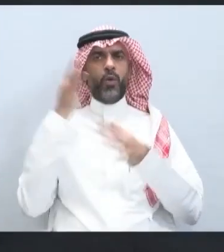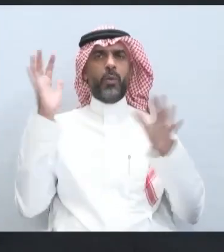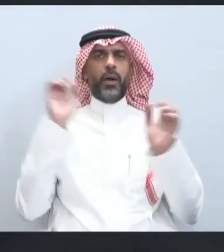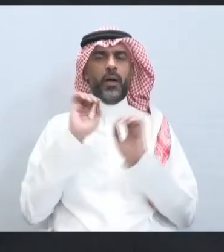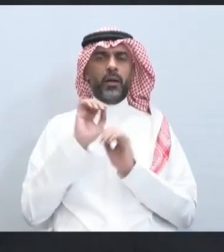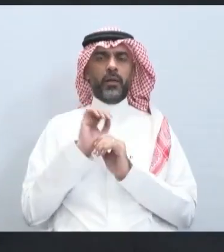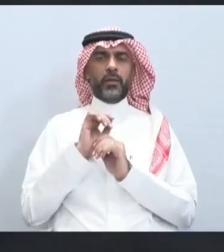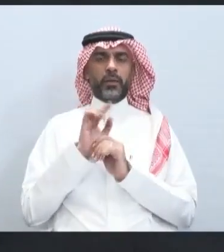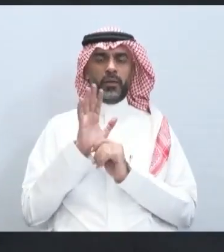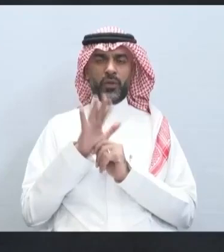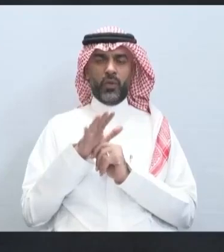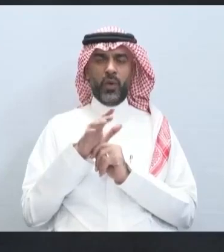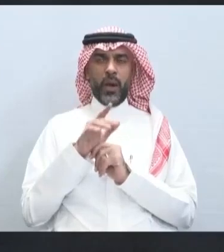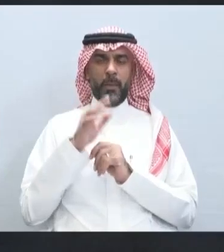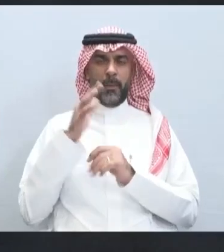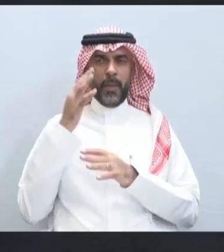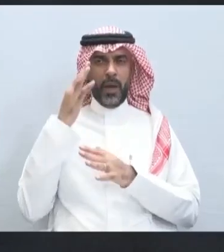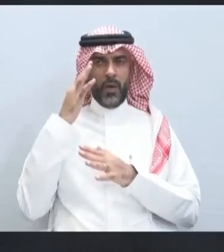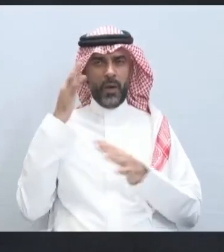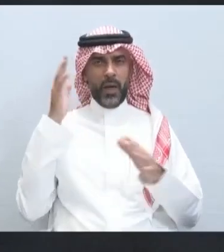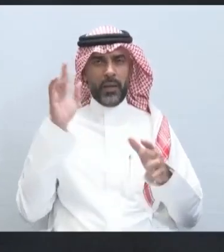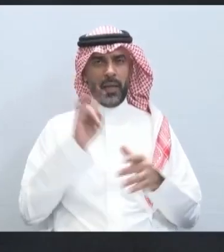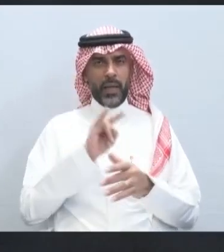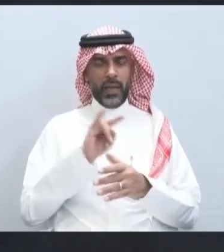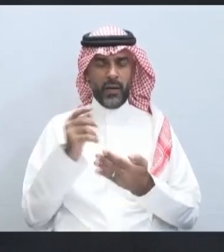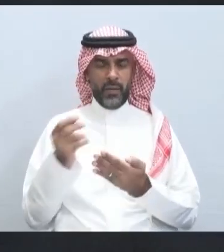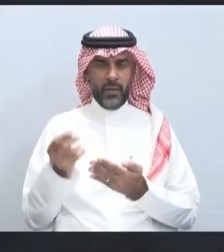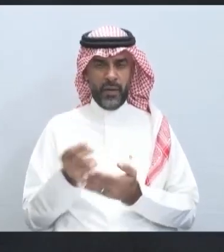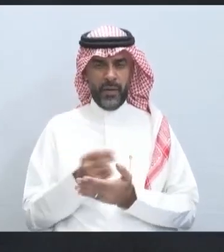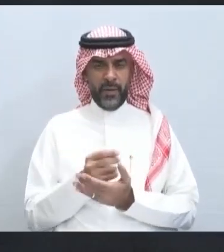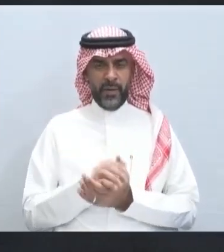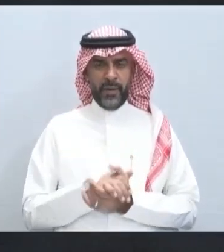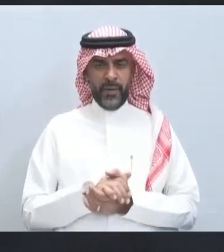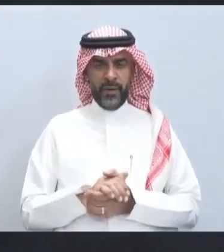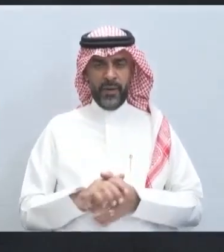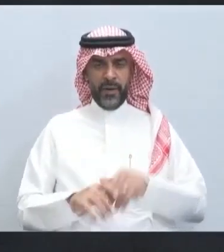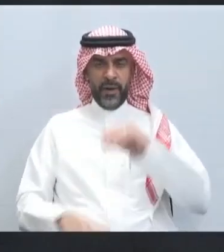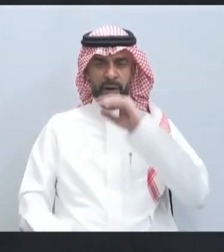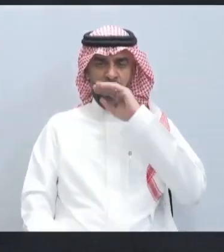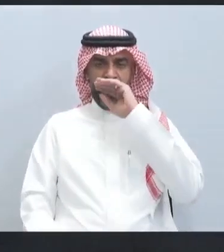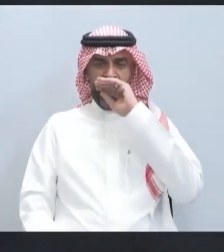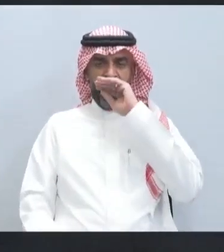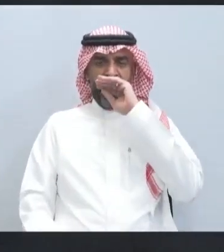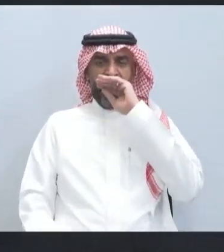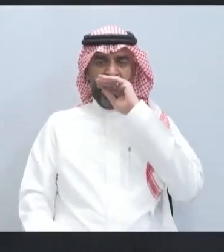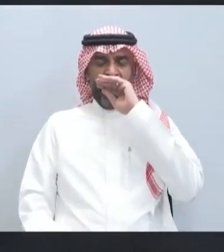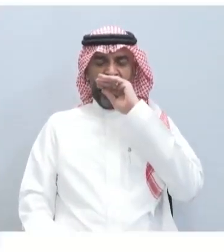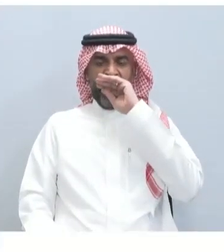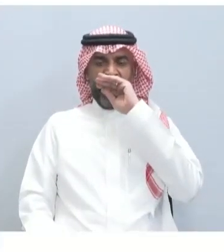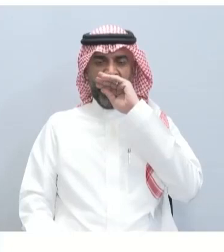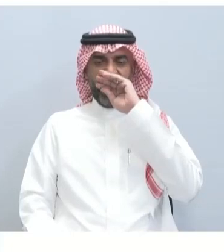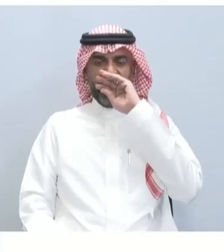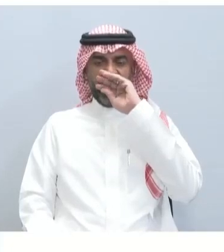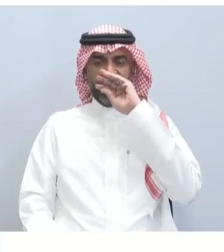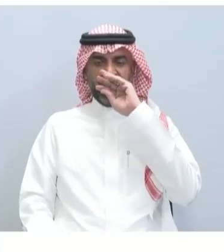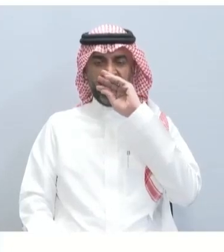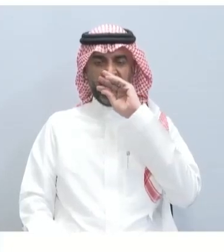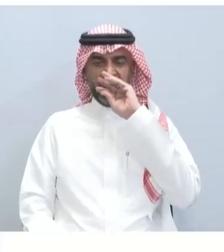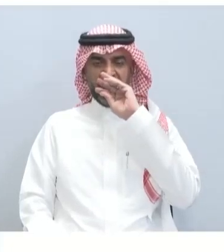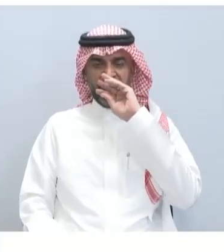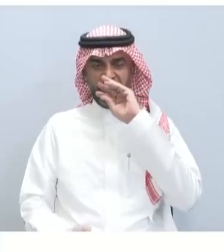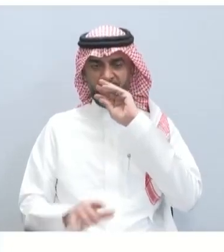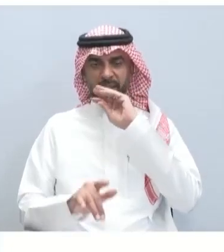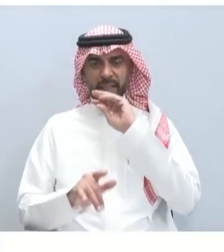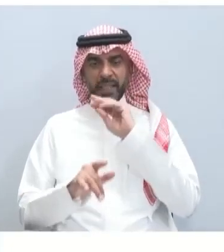يعني الوثائق الغير وثائقيه والتي هي مثل الملحوظات الشخصيه المصادر الشفهيه